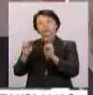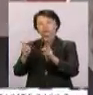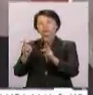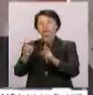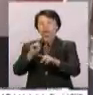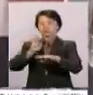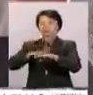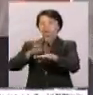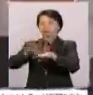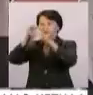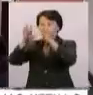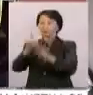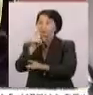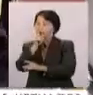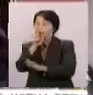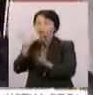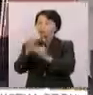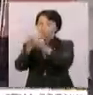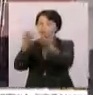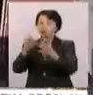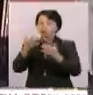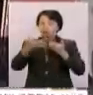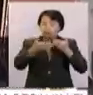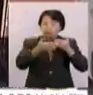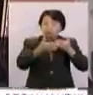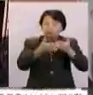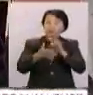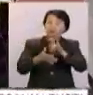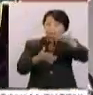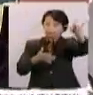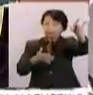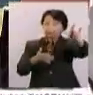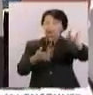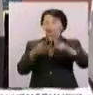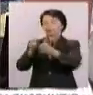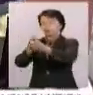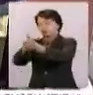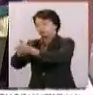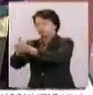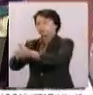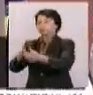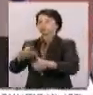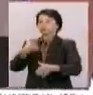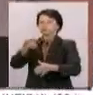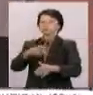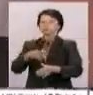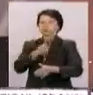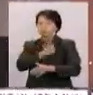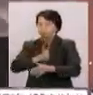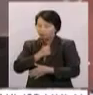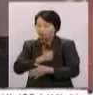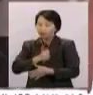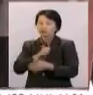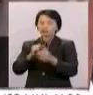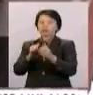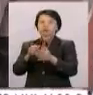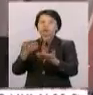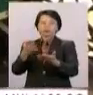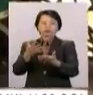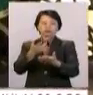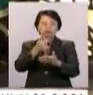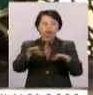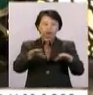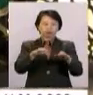saya suruh senyap-senyap lah. Akhir-akhir nak pergi. Minta maaf. Satu, nak melaksanakan rukun